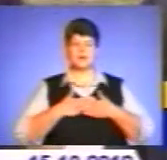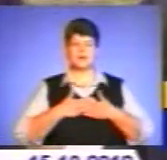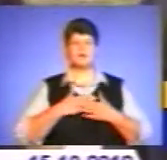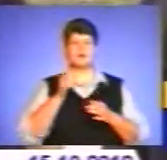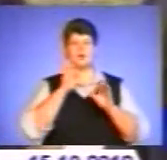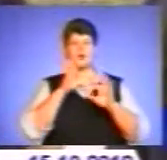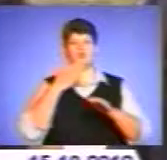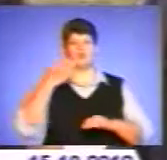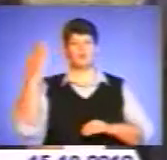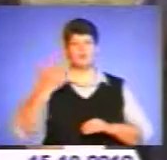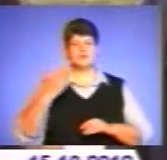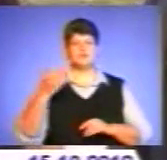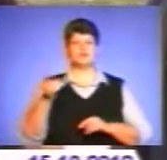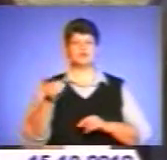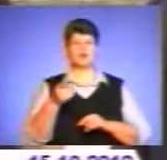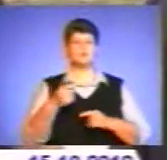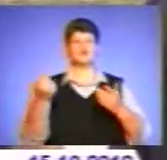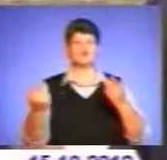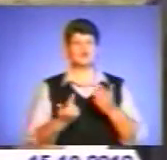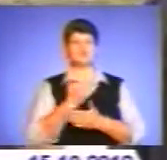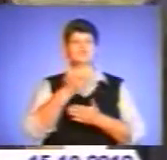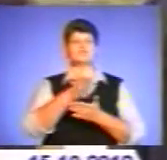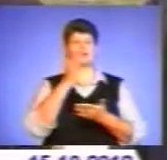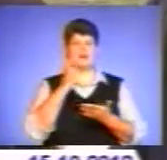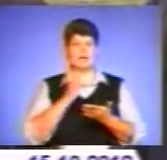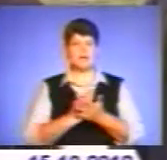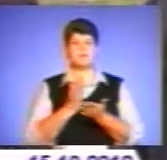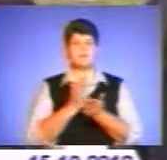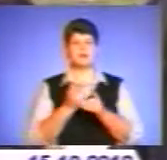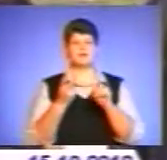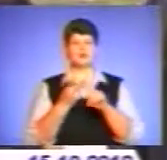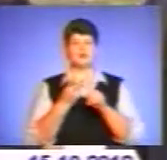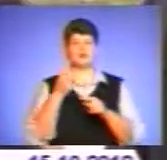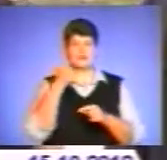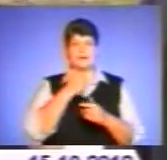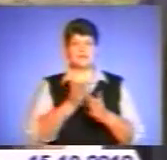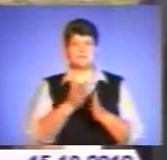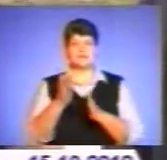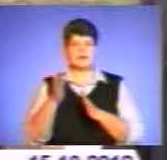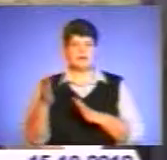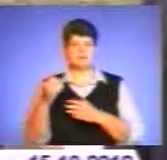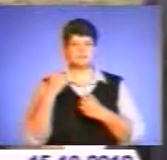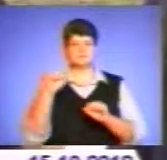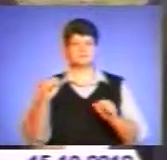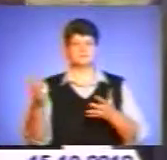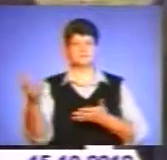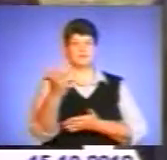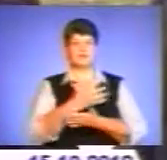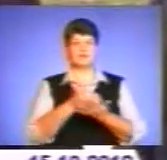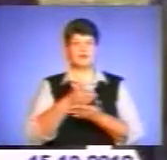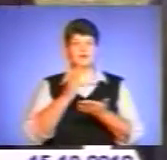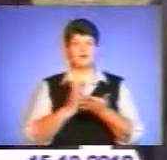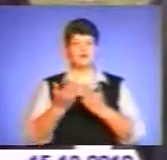що Тернопільщина знов з хлібом. Ми маємо другий рік підряд рекордний вал хліба. В минулому році він